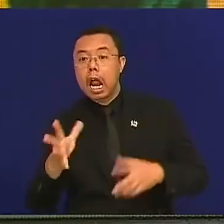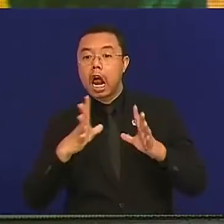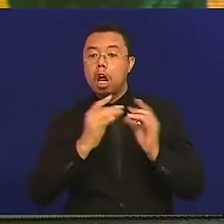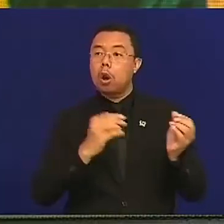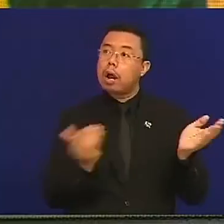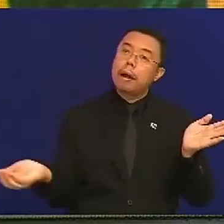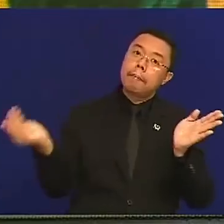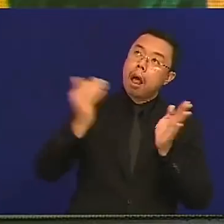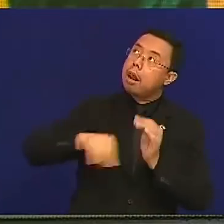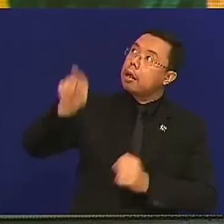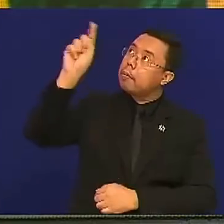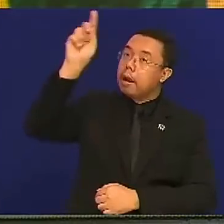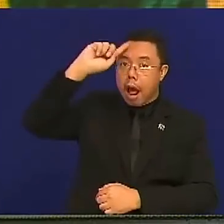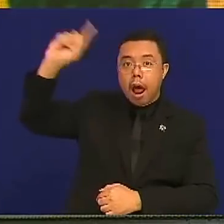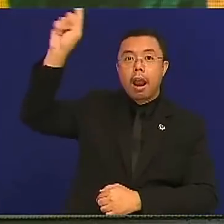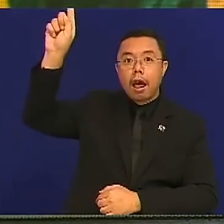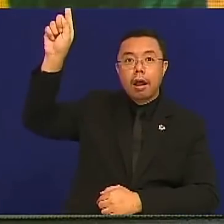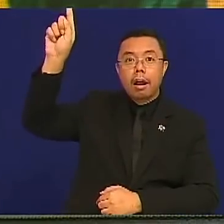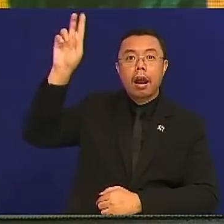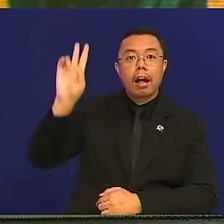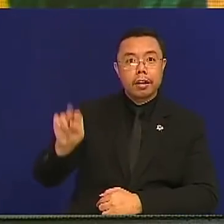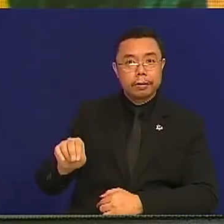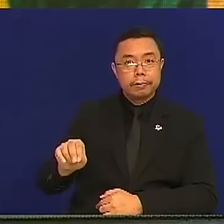rohnya kembali kepada Allah.